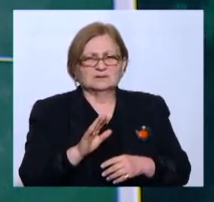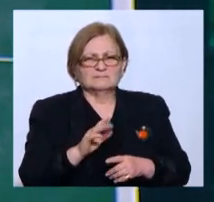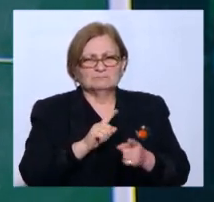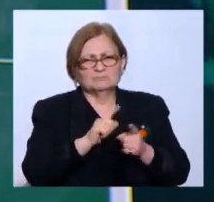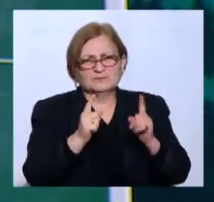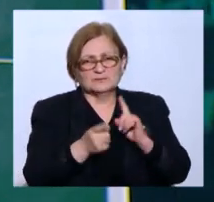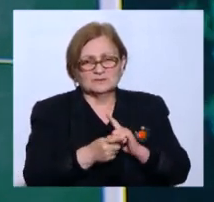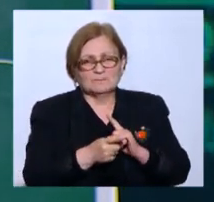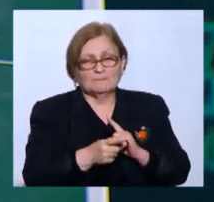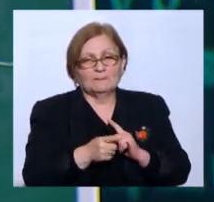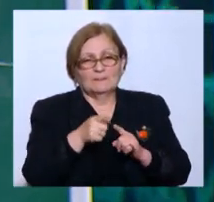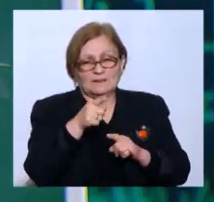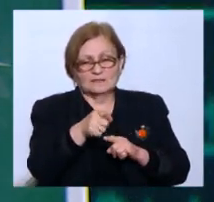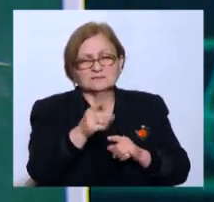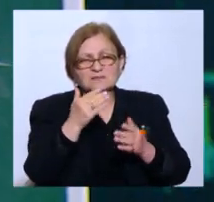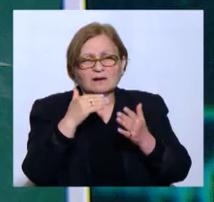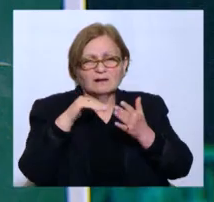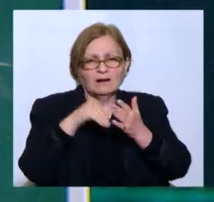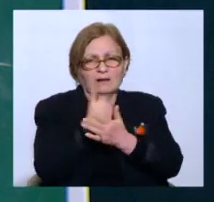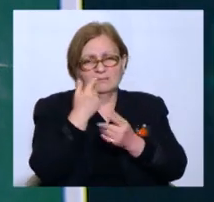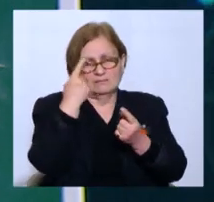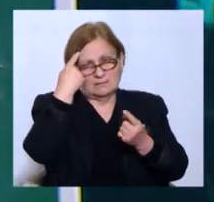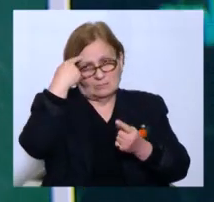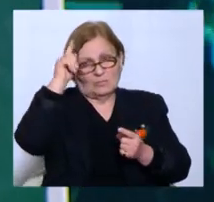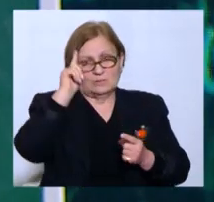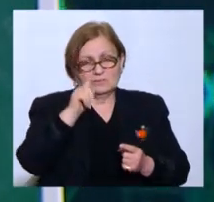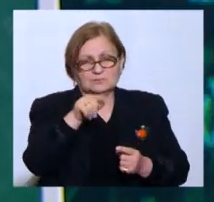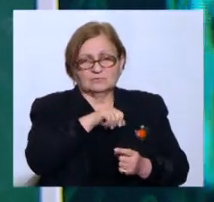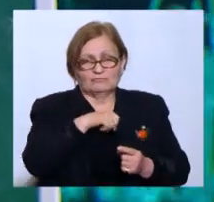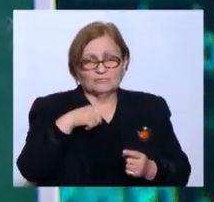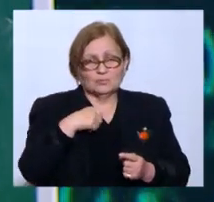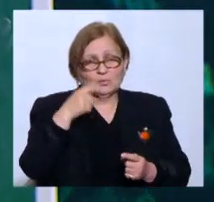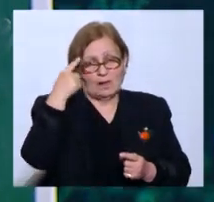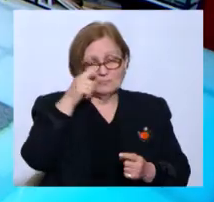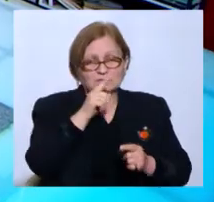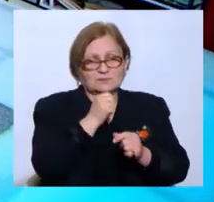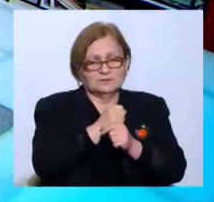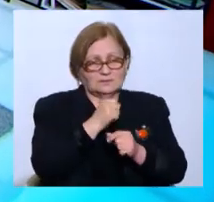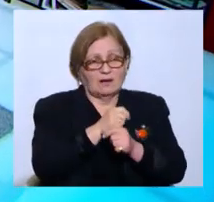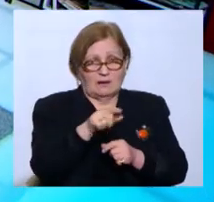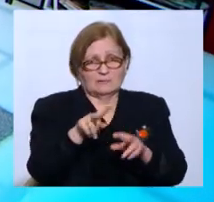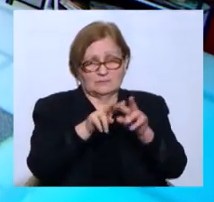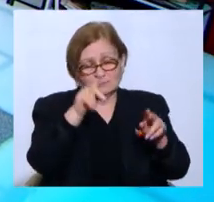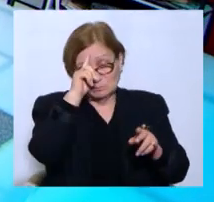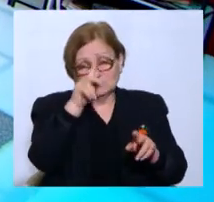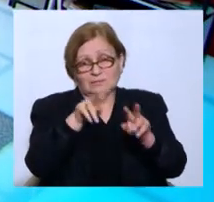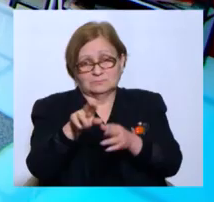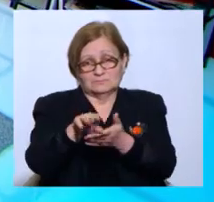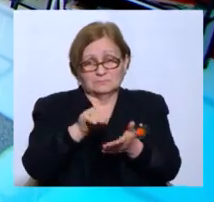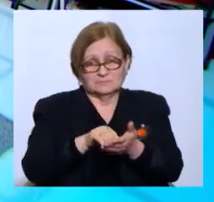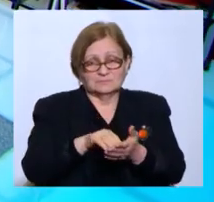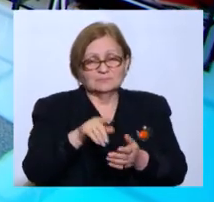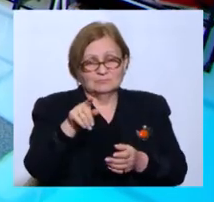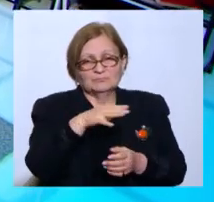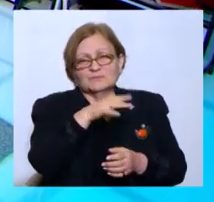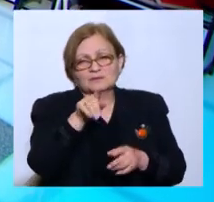არამედ პირდიქით გადაწყვეტ, რომ ესე კრეატიულად მიუდგეთ და ამოხსნათ ამოცანა, დარწმუნებული ვარ, თქვენში ძალიან ბევრი პატარა